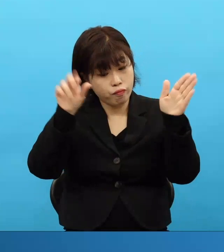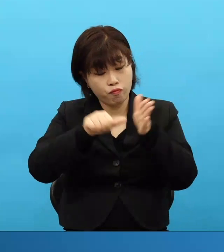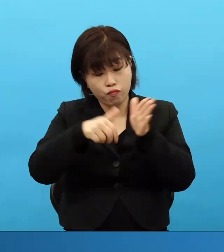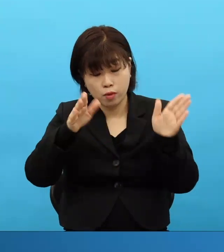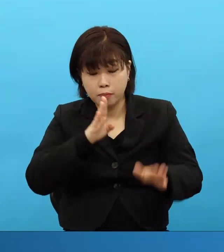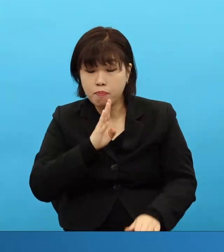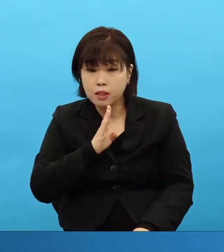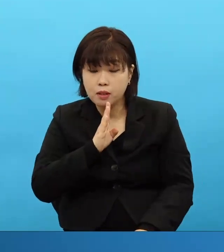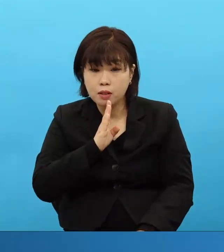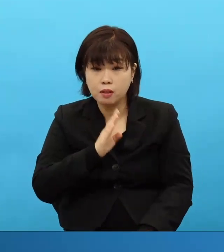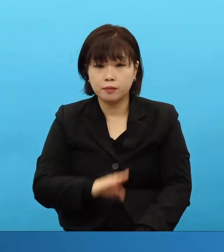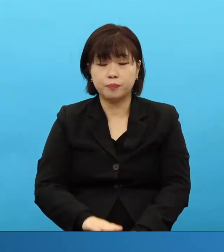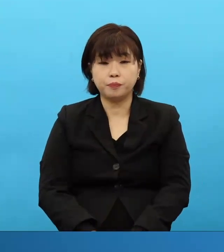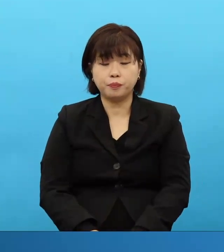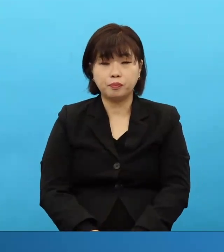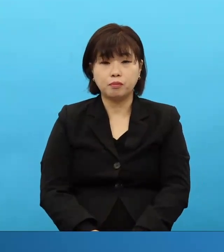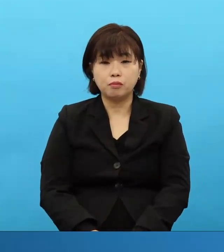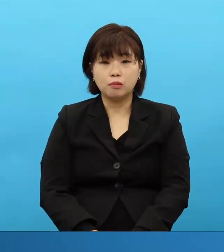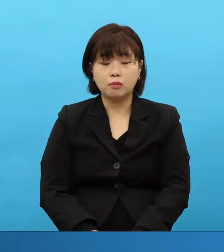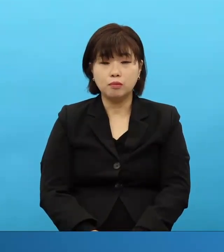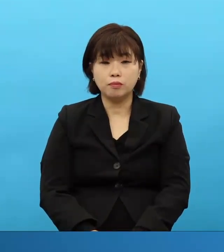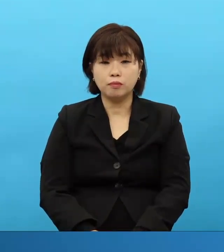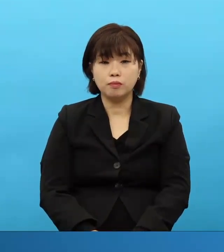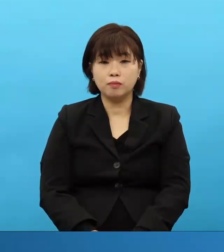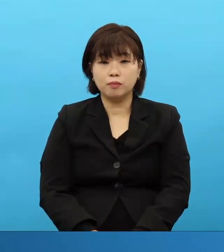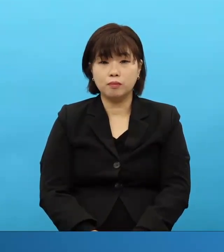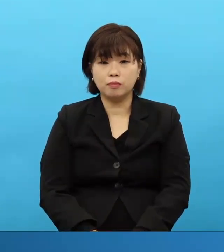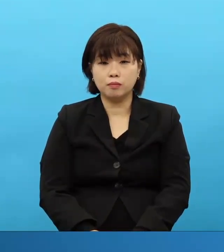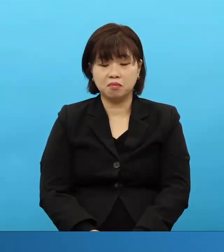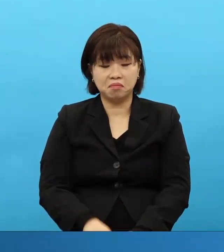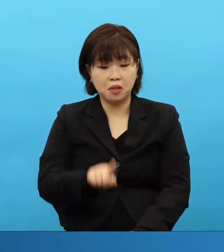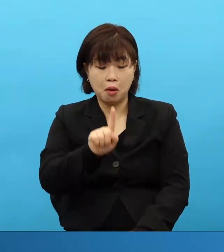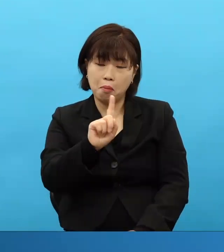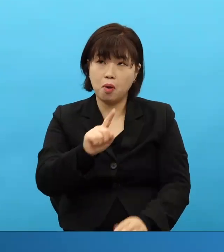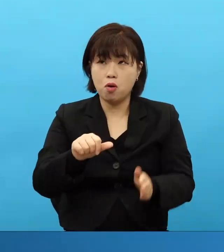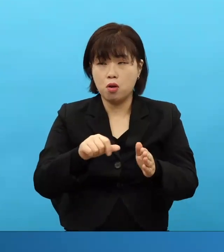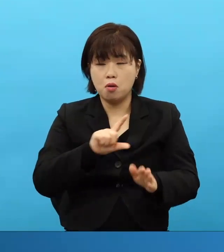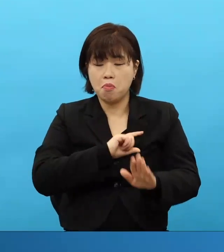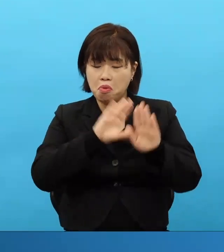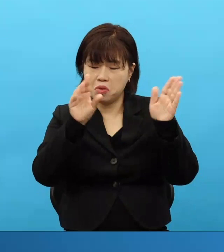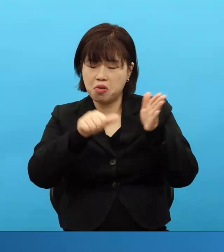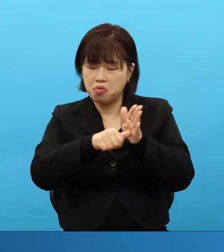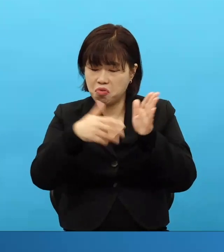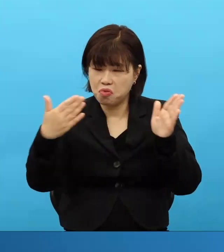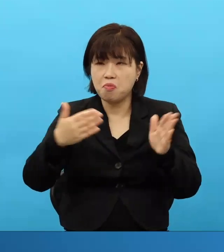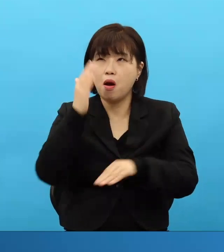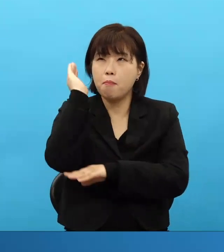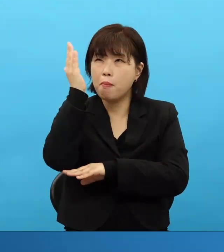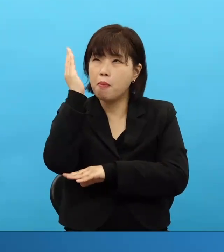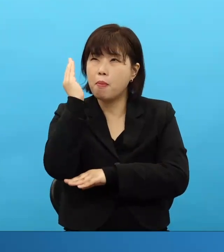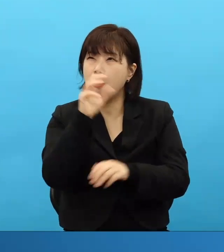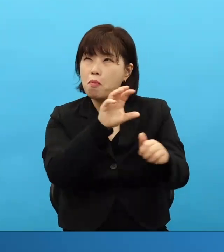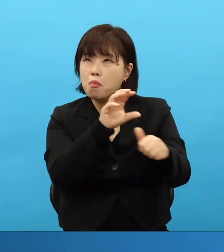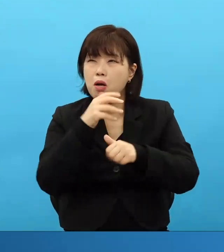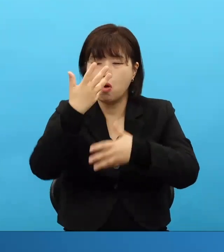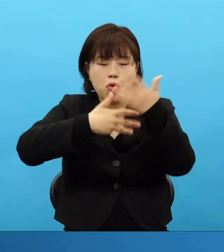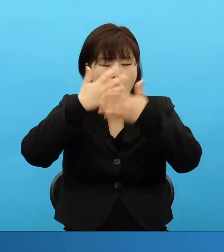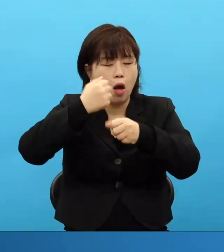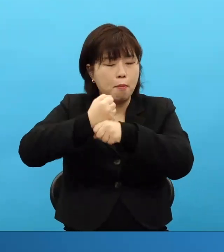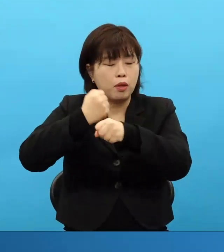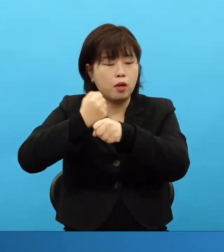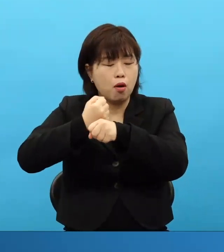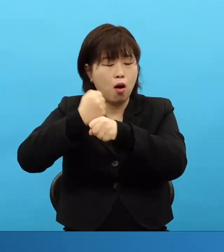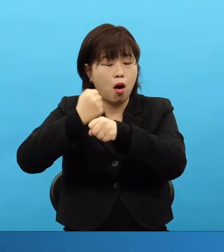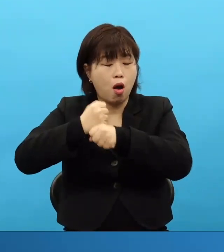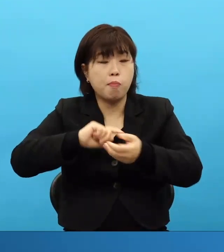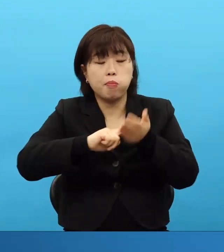regarding Moses. 예, 단 한 번도 이 부분은 조명한 적이 없습니다. But they never illuminated this point. 가장 중요한 걸 빼버린 거죠. They omit all